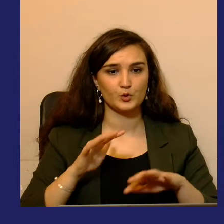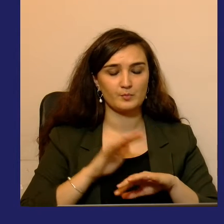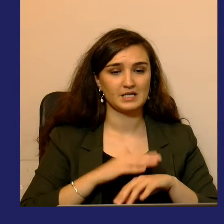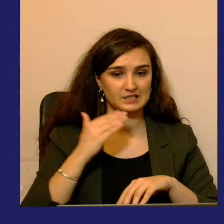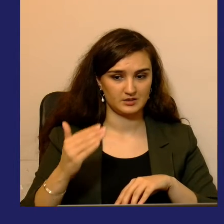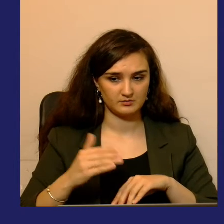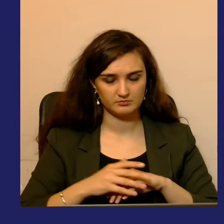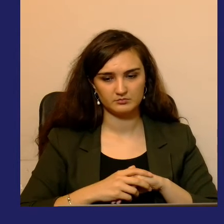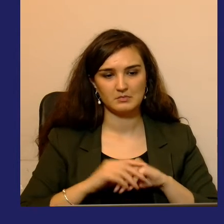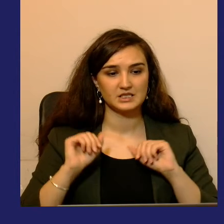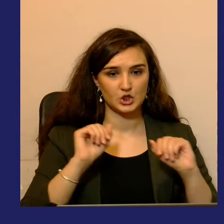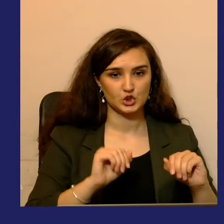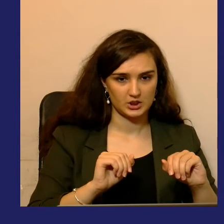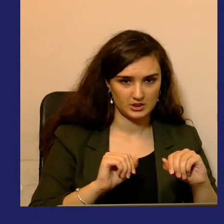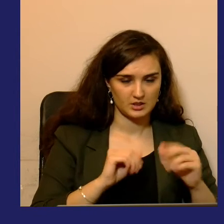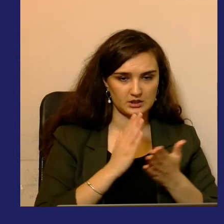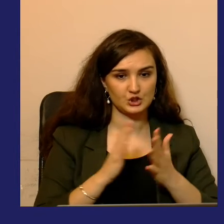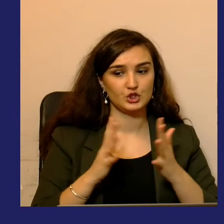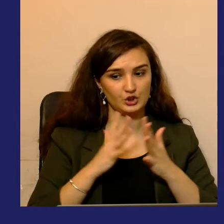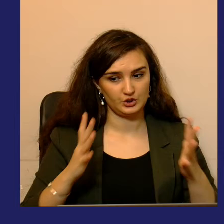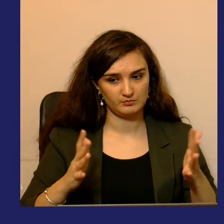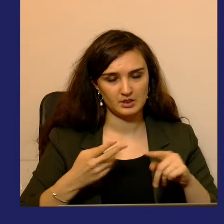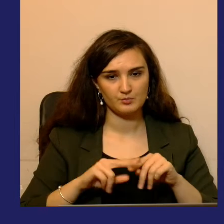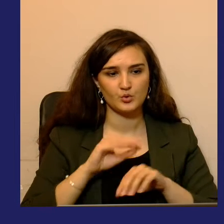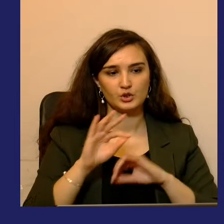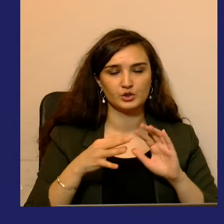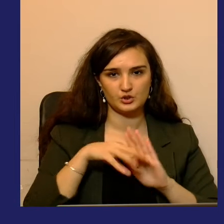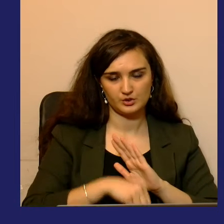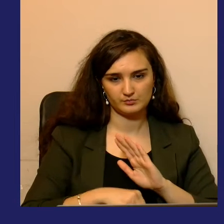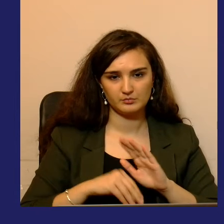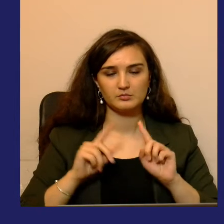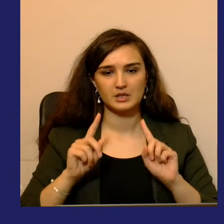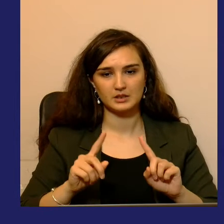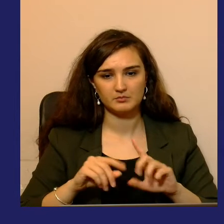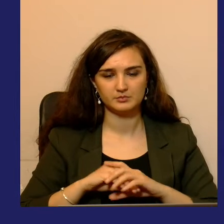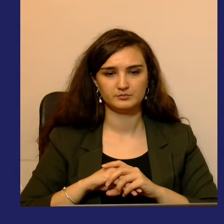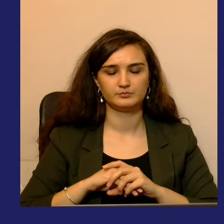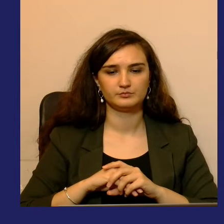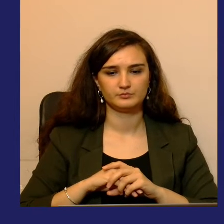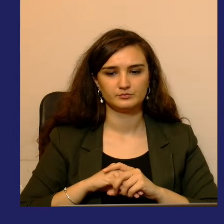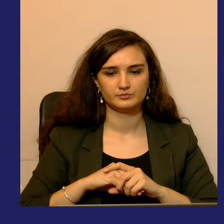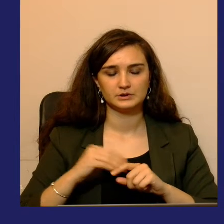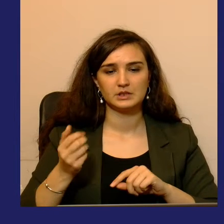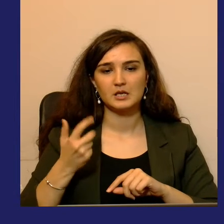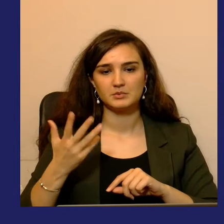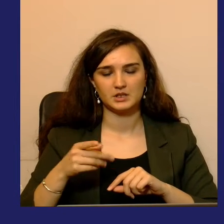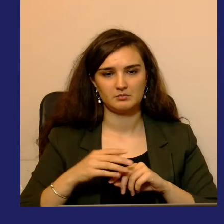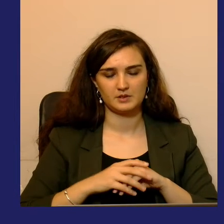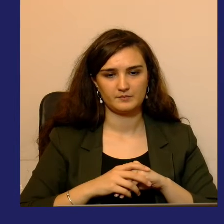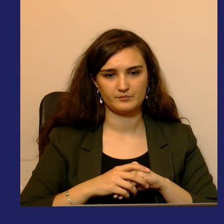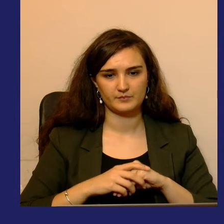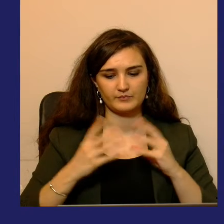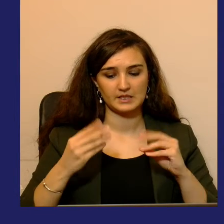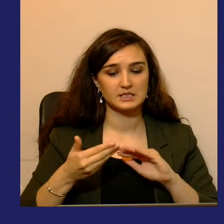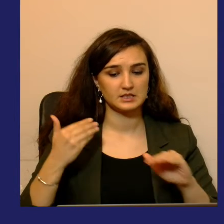ბანკის ხარდაჭერაც აქ დიდია ამ პროექტში. თუმცა აი რამდენიმე